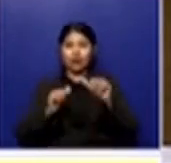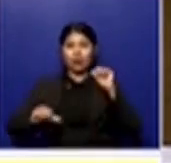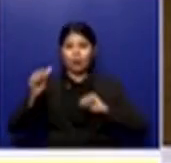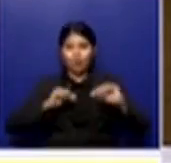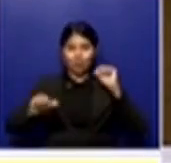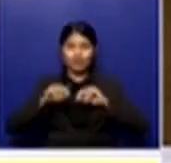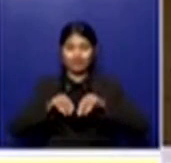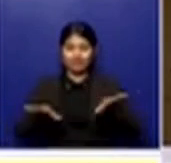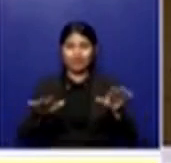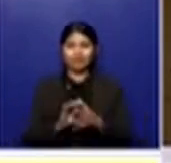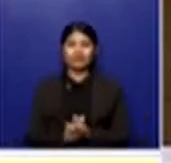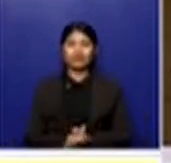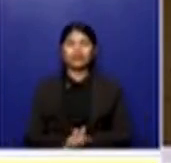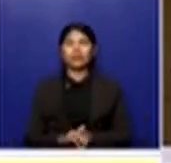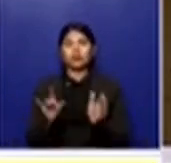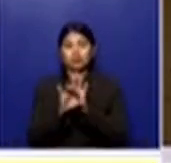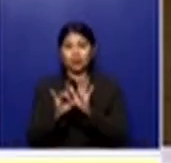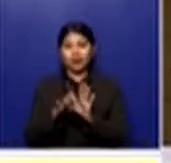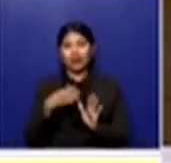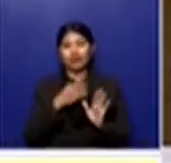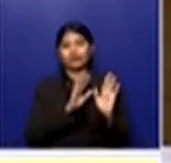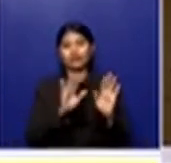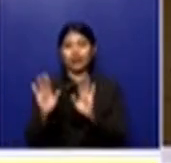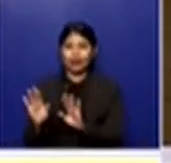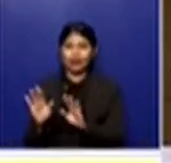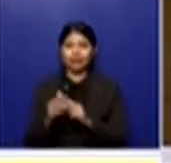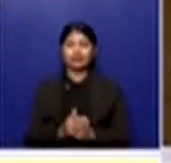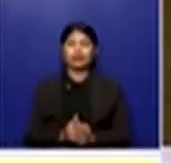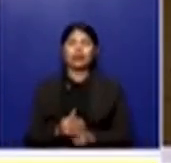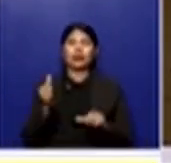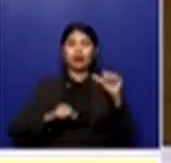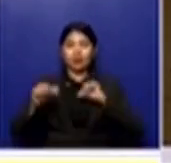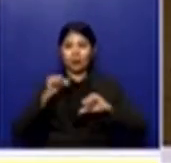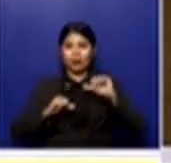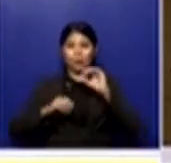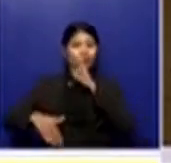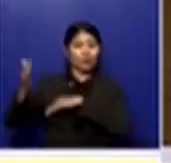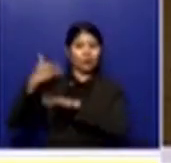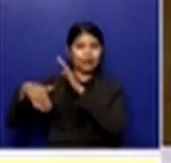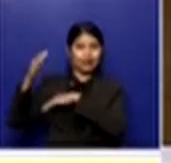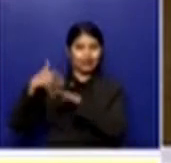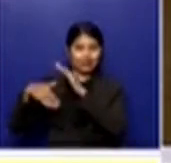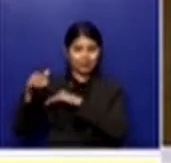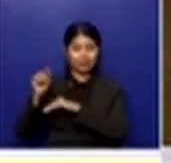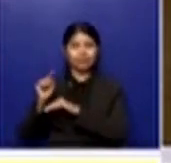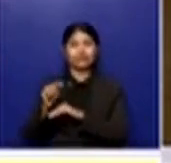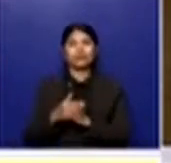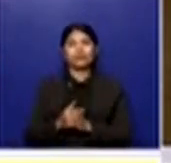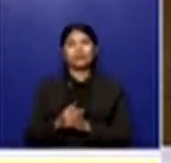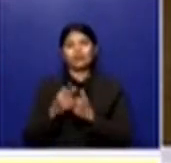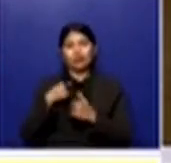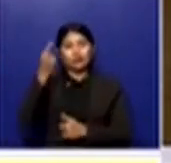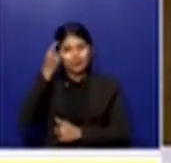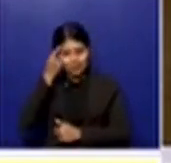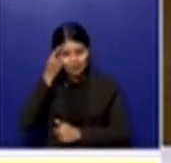ครนะคะสุดท้ายเรียนฝากไว้นะคะว่าละครอิงประวัติศาสตร์ก็เป็นทางที่เราคิ